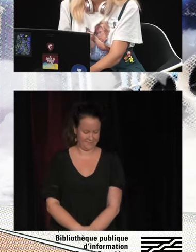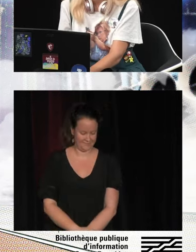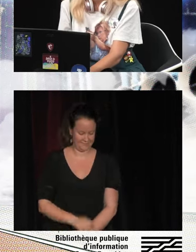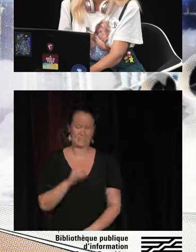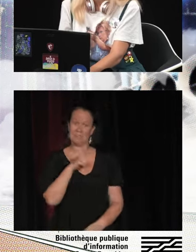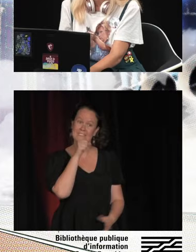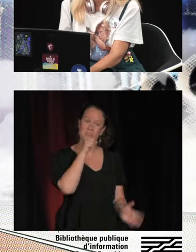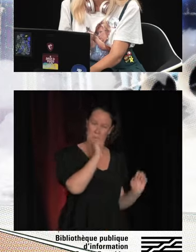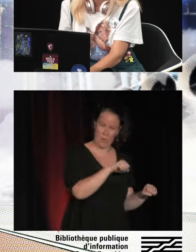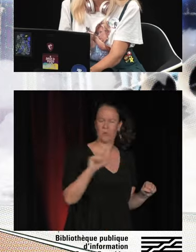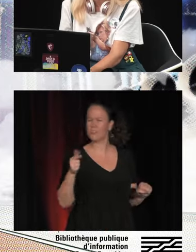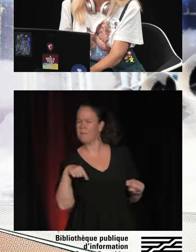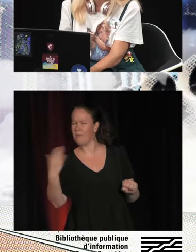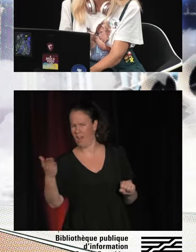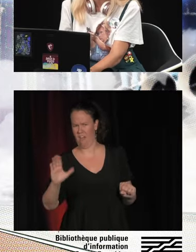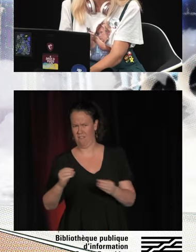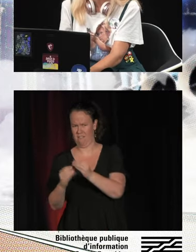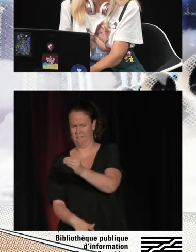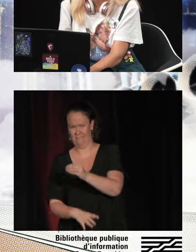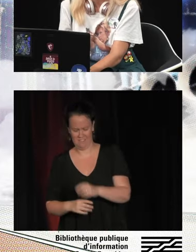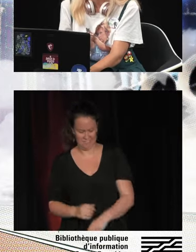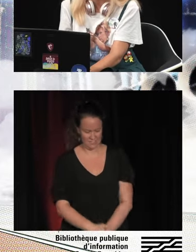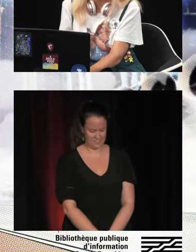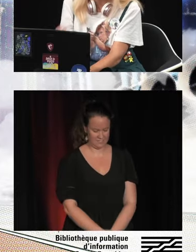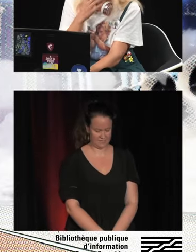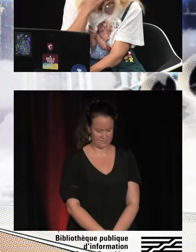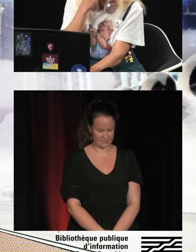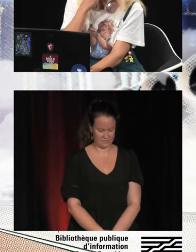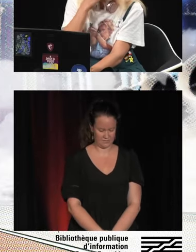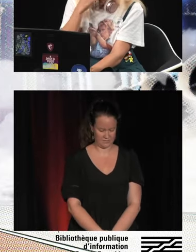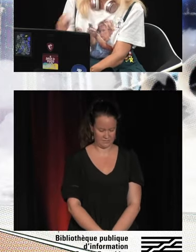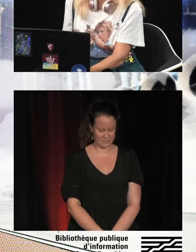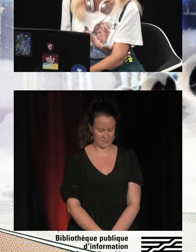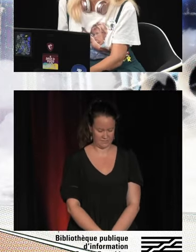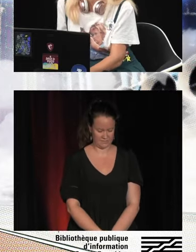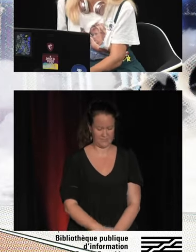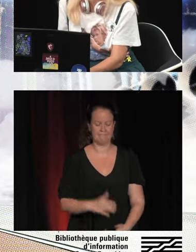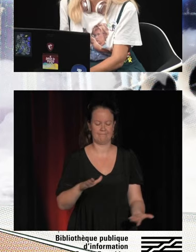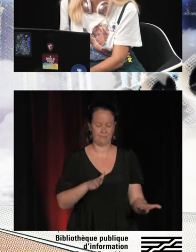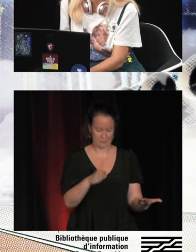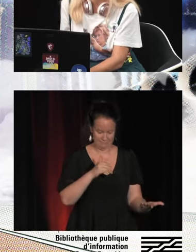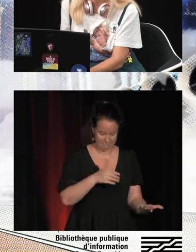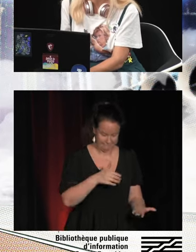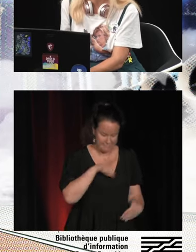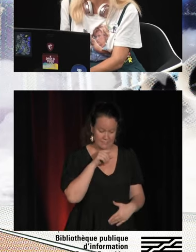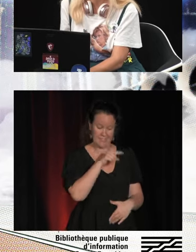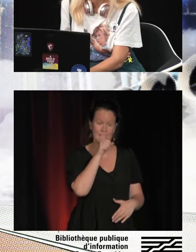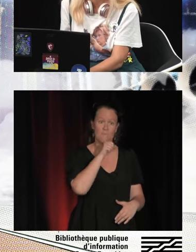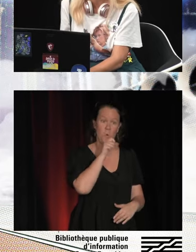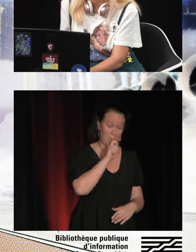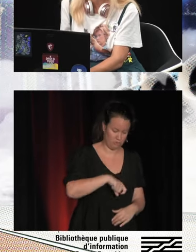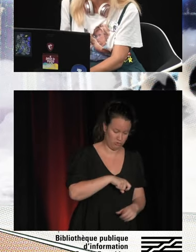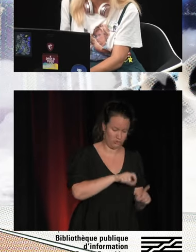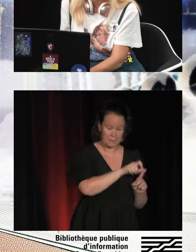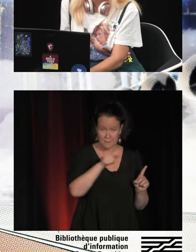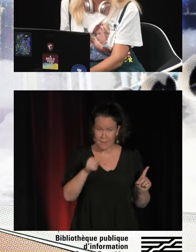peut aller lui parler. C'est obligé pour déclencher le reste... Ah, ben voilà, c'est parce que j'ai pris le mauvais chemin. C'est obligé d'aller lui parler pour déclencher l'apparition donc, de ce